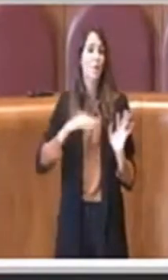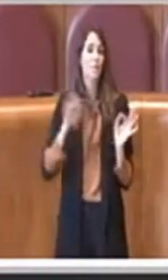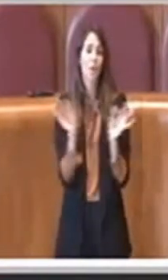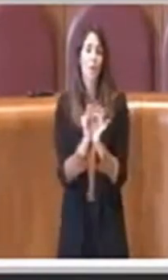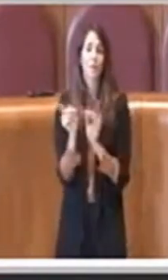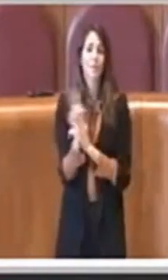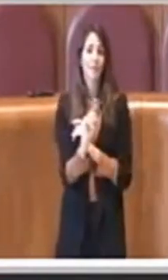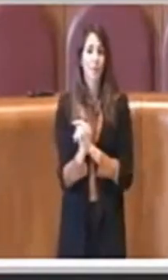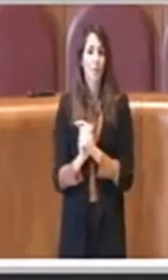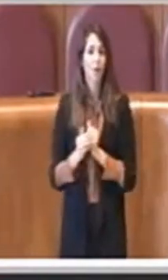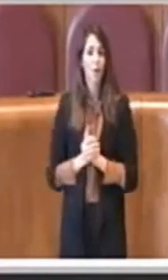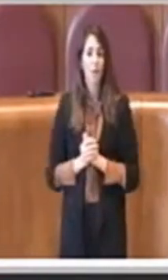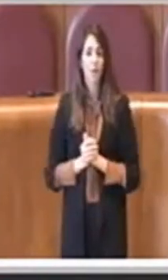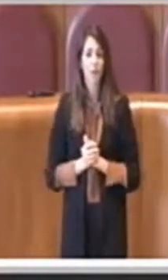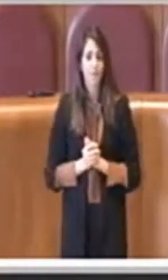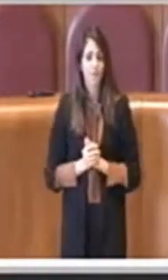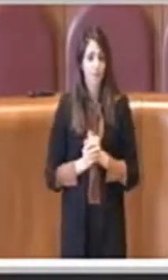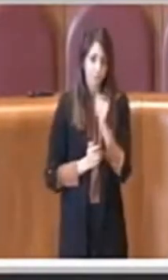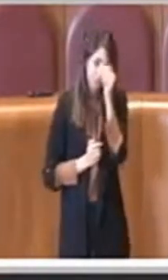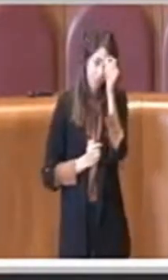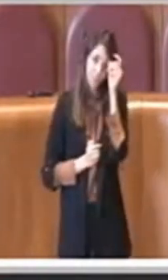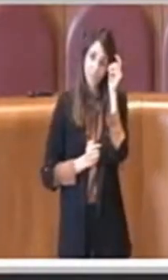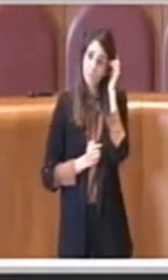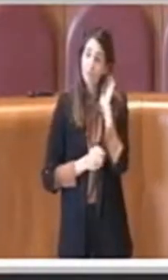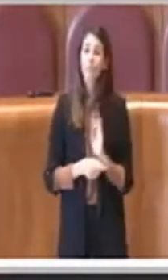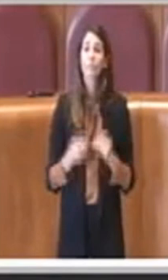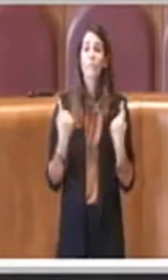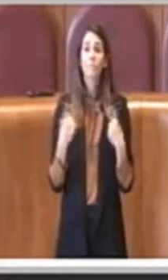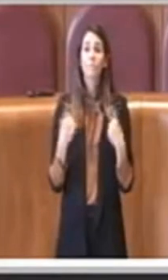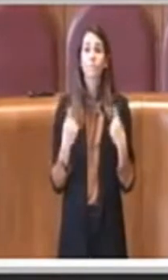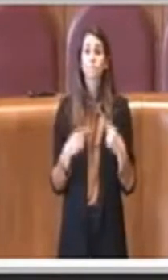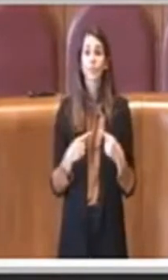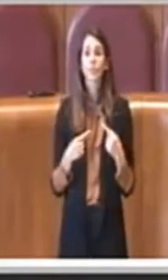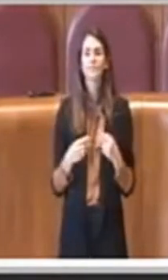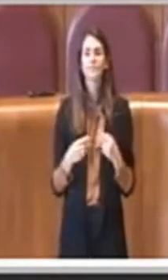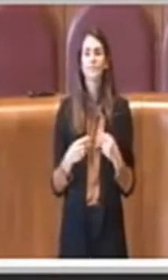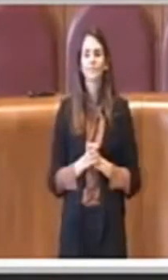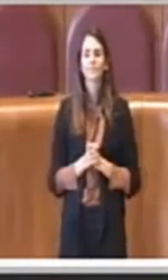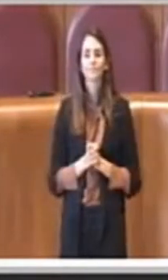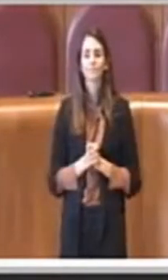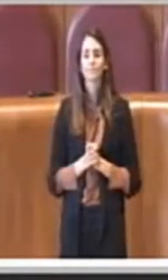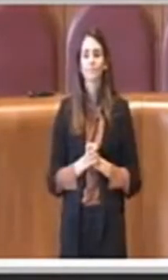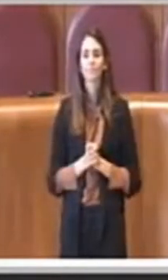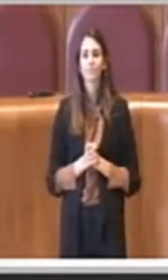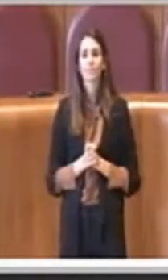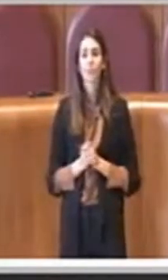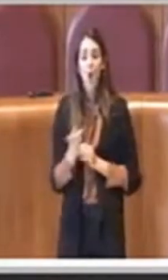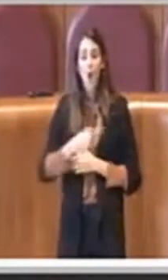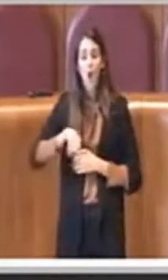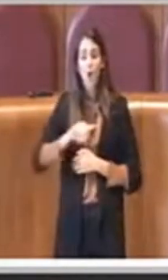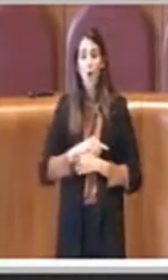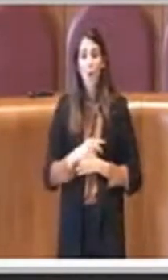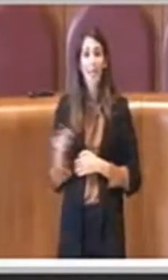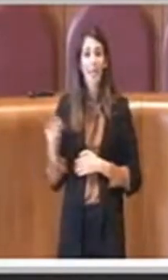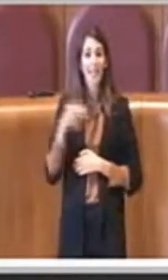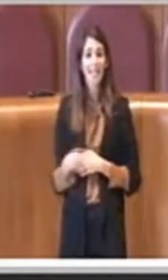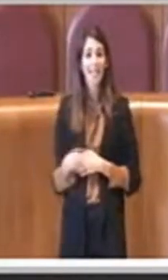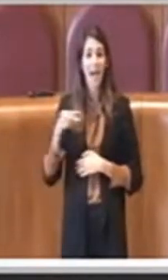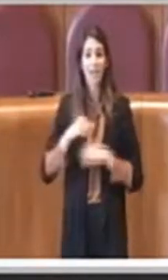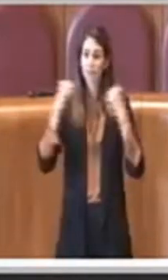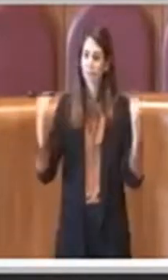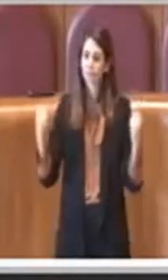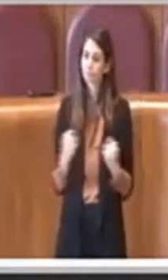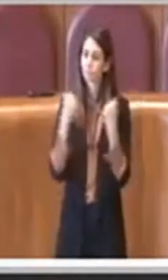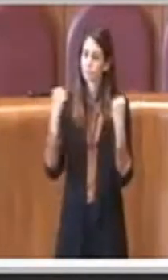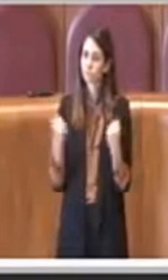questo aspetto. E questo lo fa capire anche le iniziative che noi abbiamo promosso